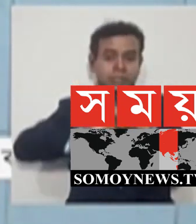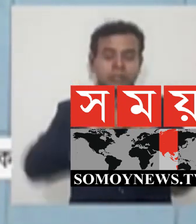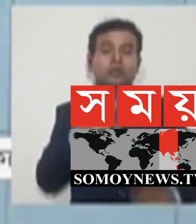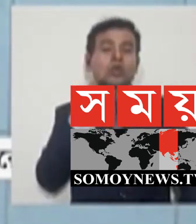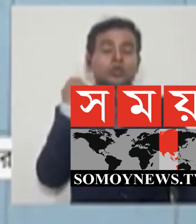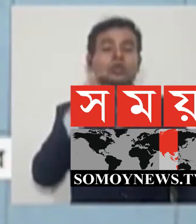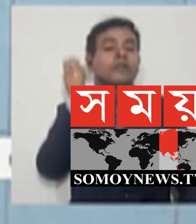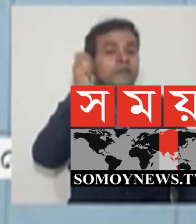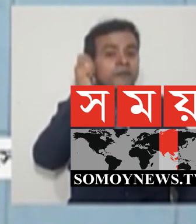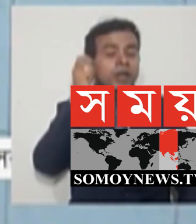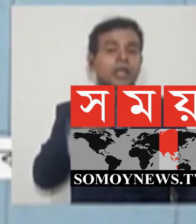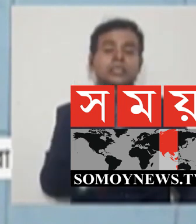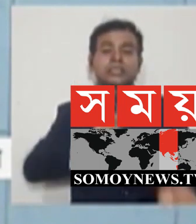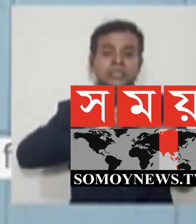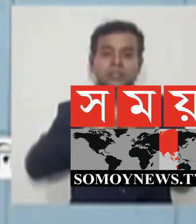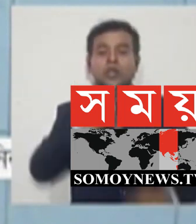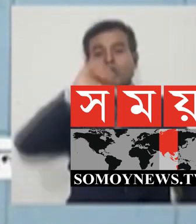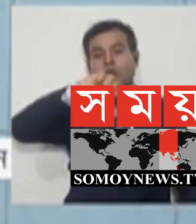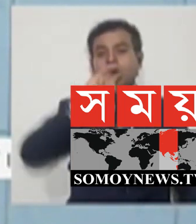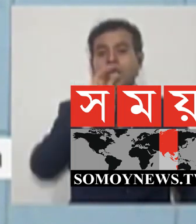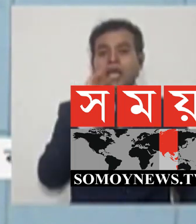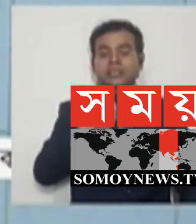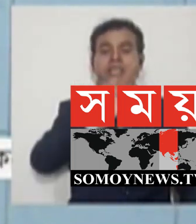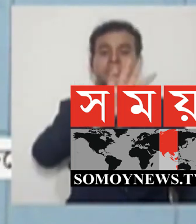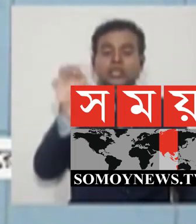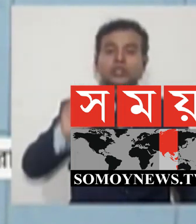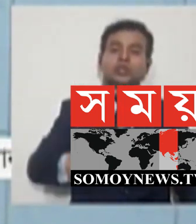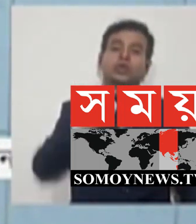হয়েছে 9,479 জনকে এবং এ পর্যন্ত